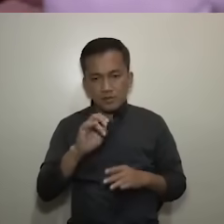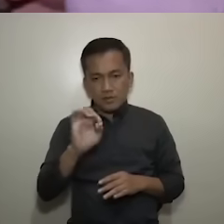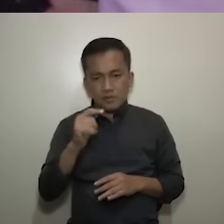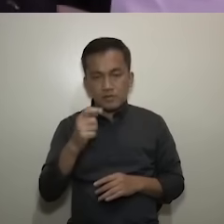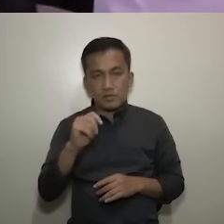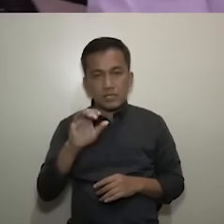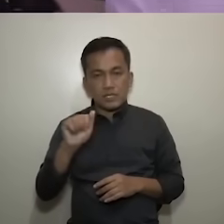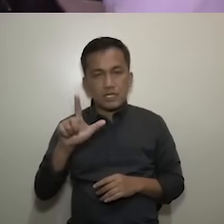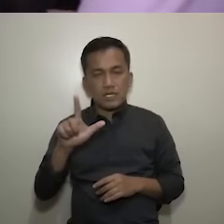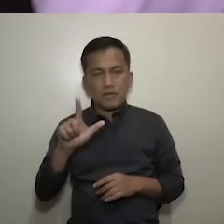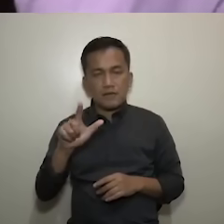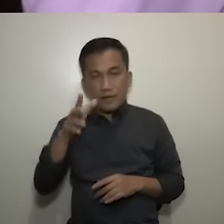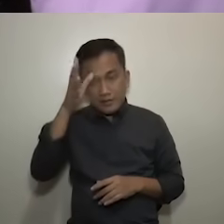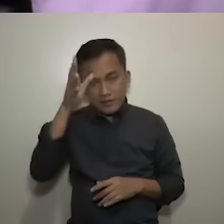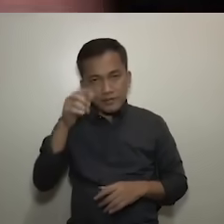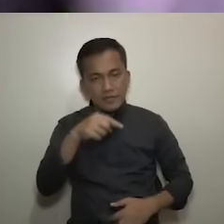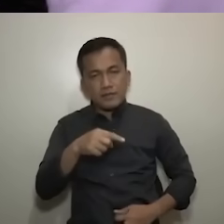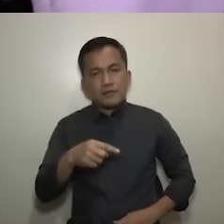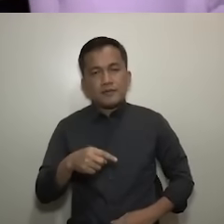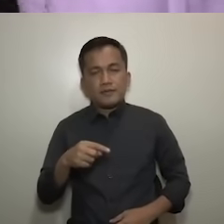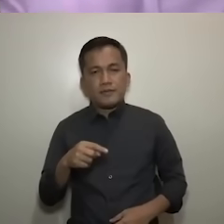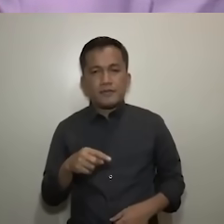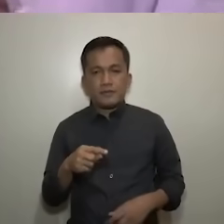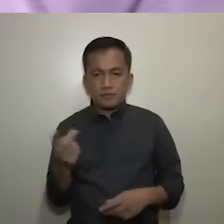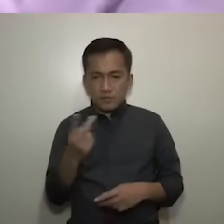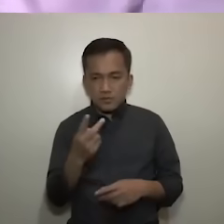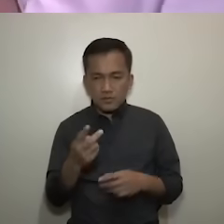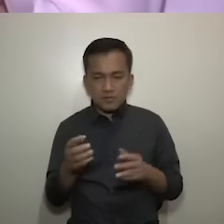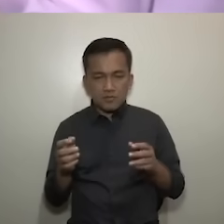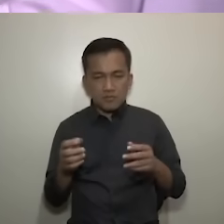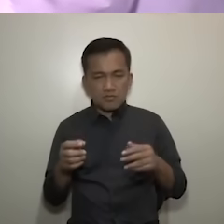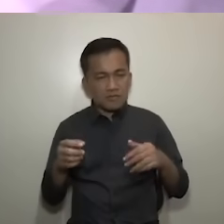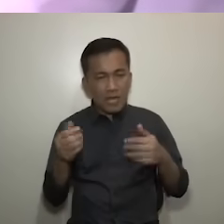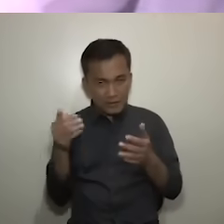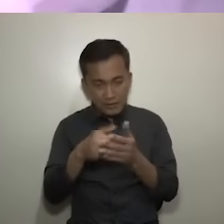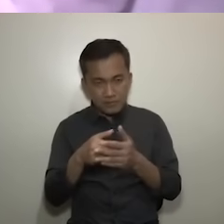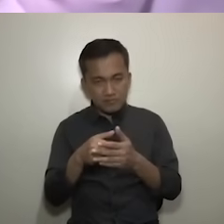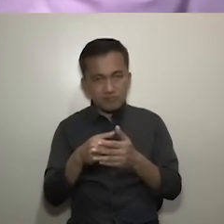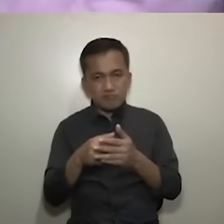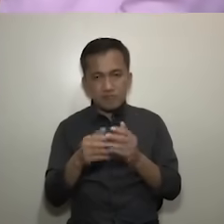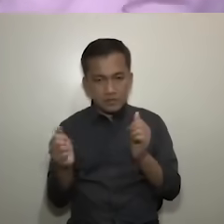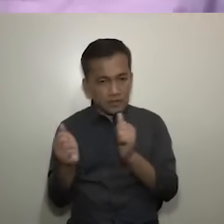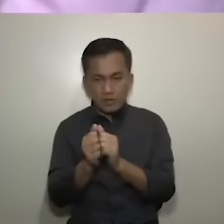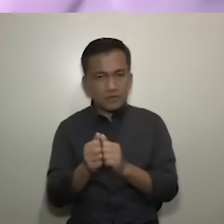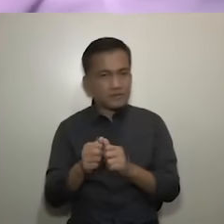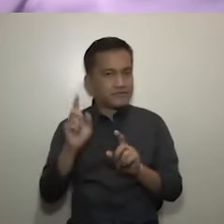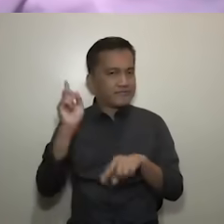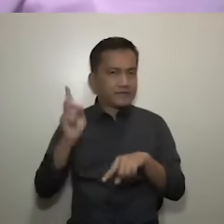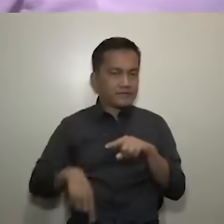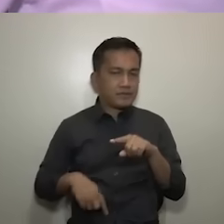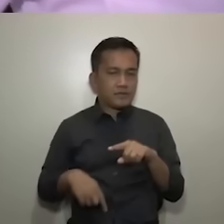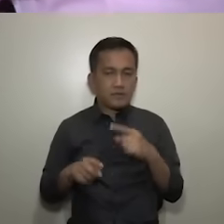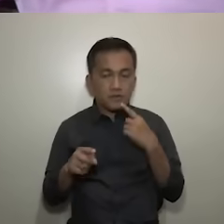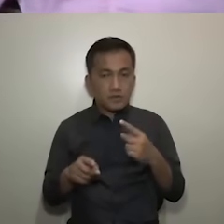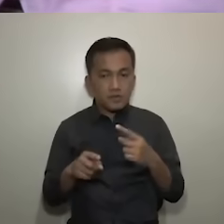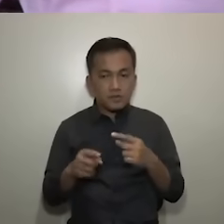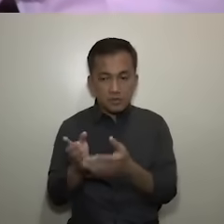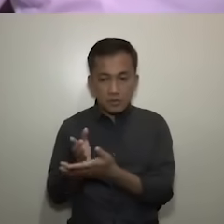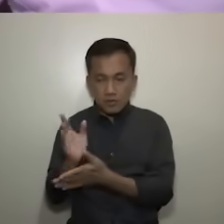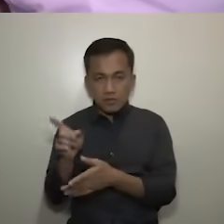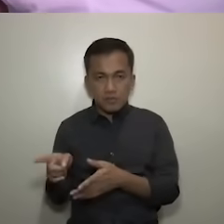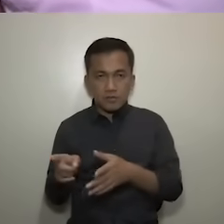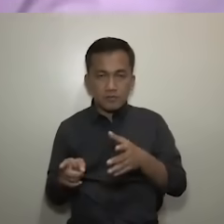siya. Doon sa magkabalikan kayo, malabo na yon. Hindi na tayo natin pipilitin yun. Yun na lang sana magkaroon ng karapatan